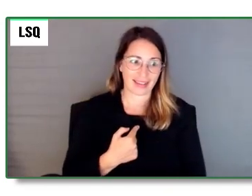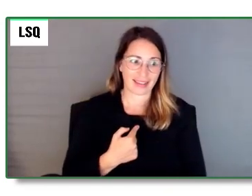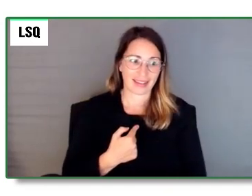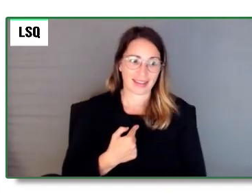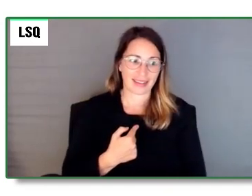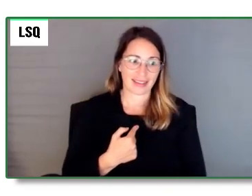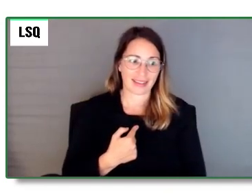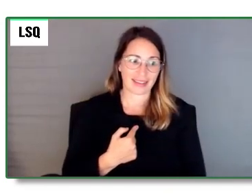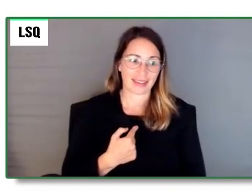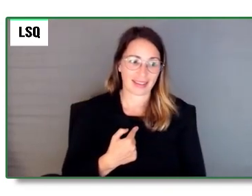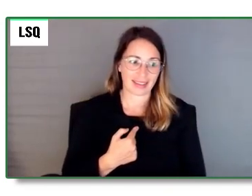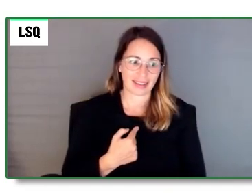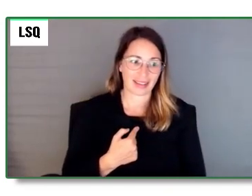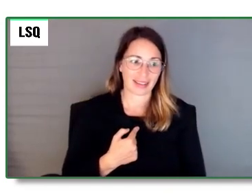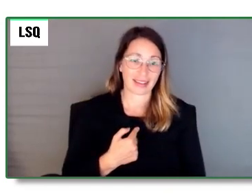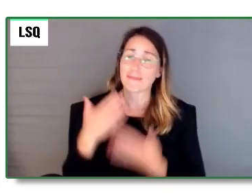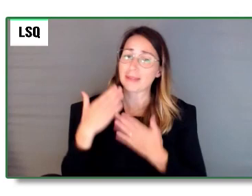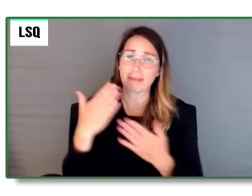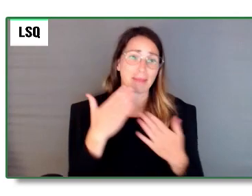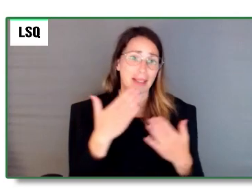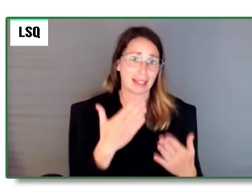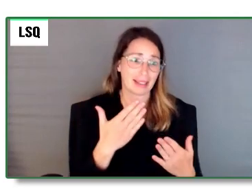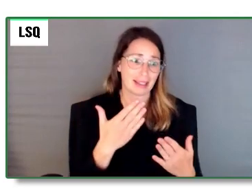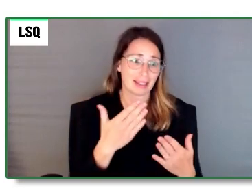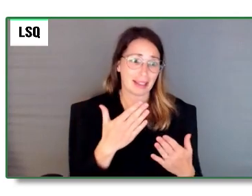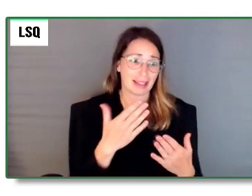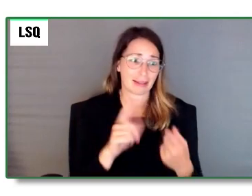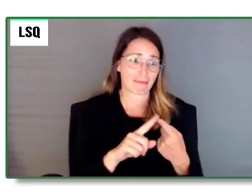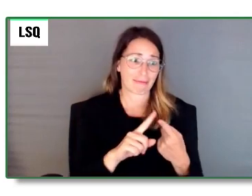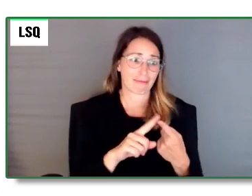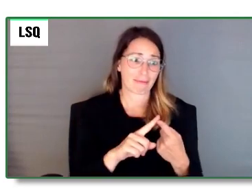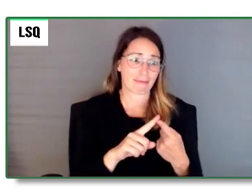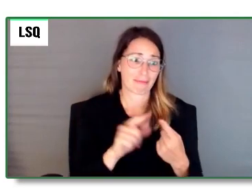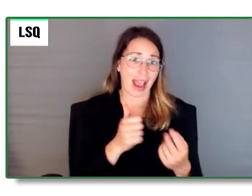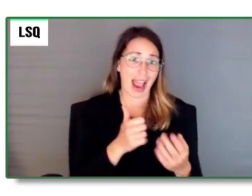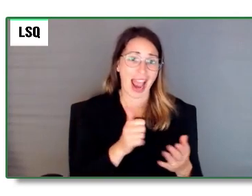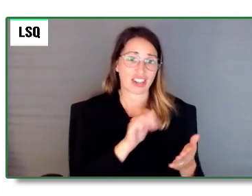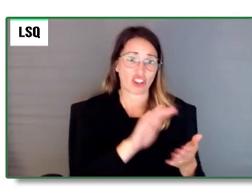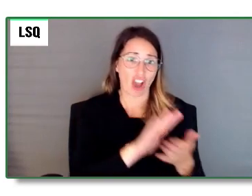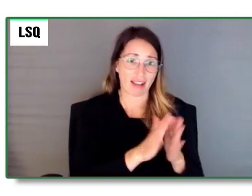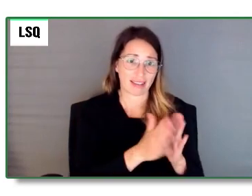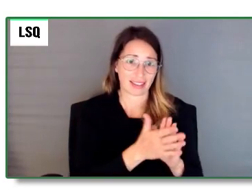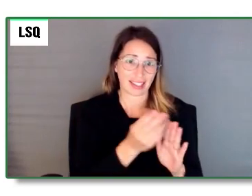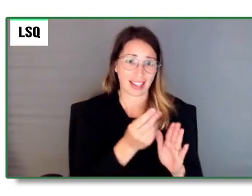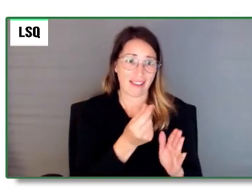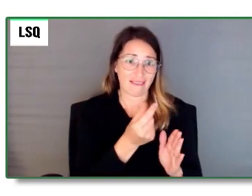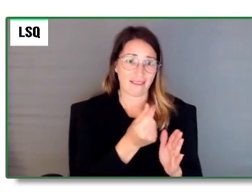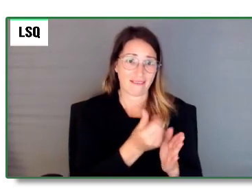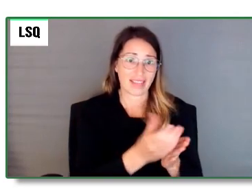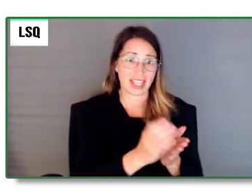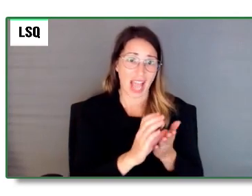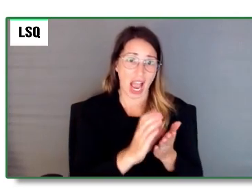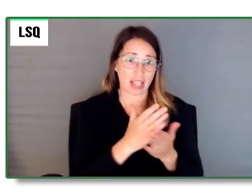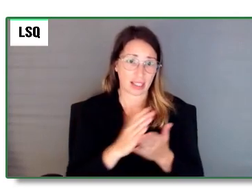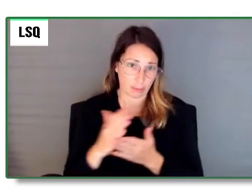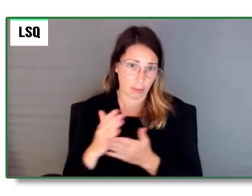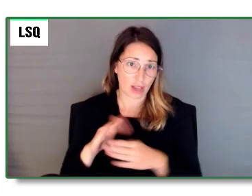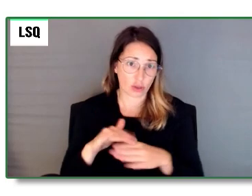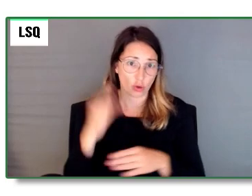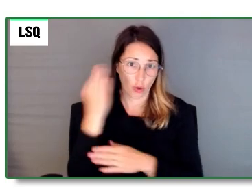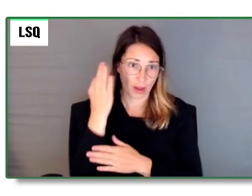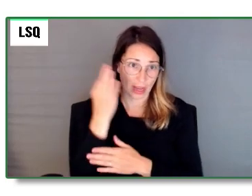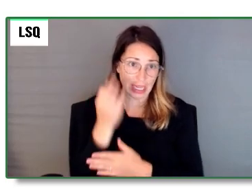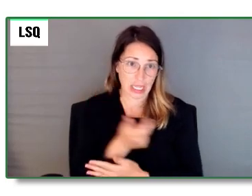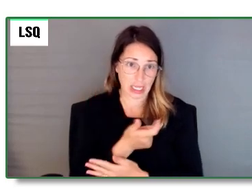Permettez-moi de remercier. Donc, tout d'abord, notre agence de financement. Le financement pour cette conférence a été rendu